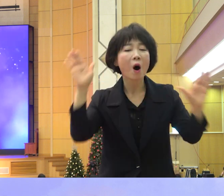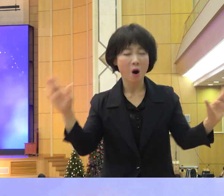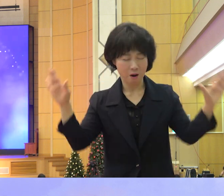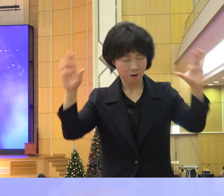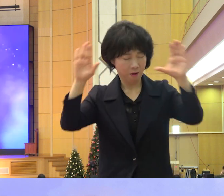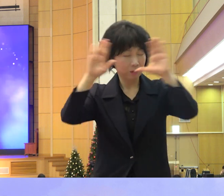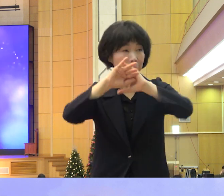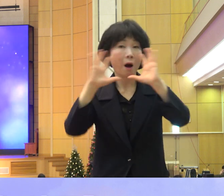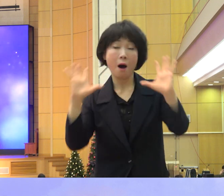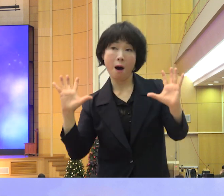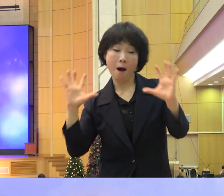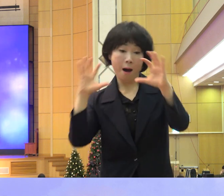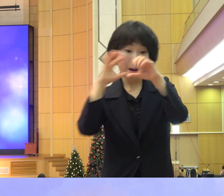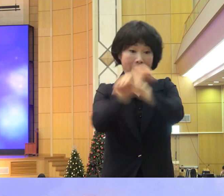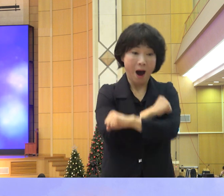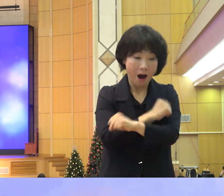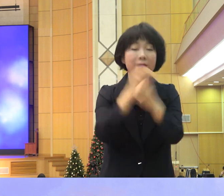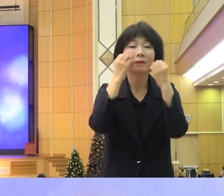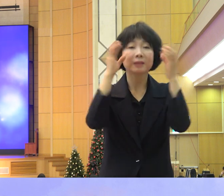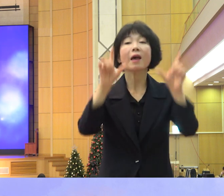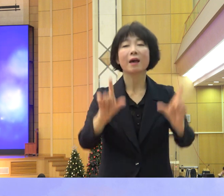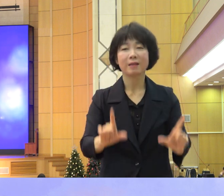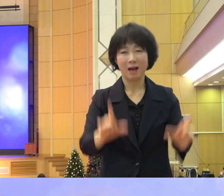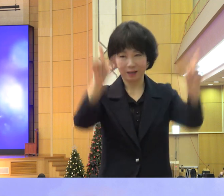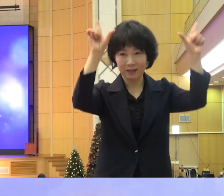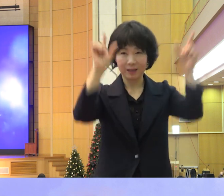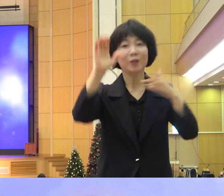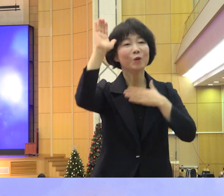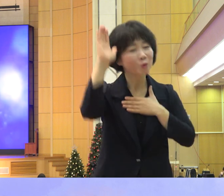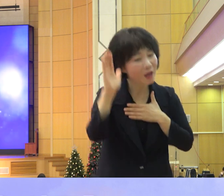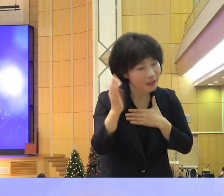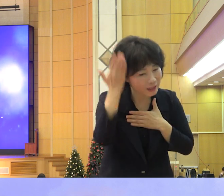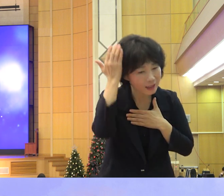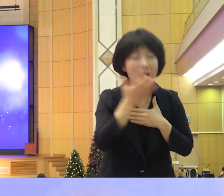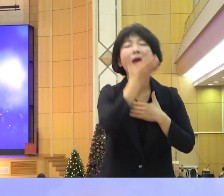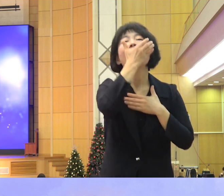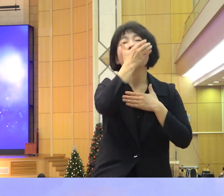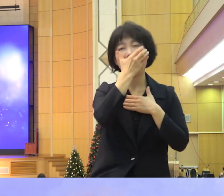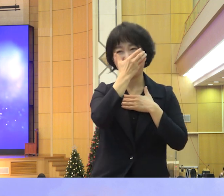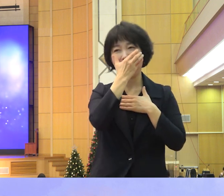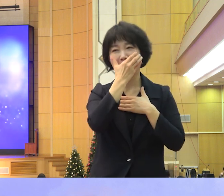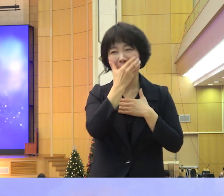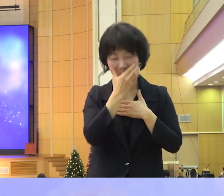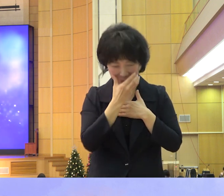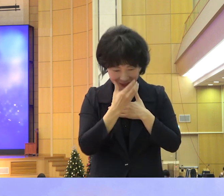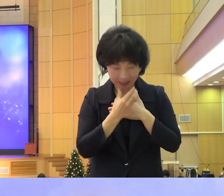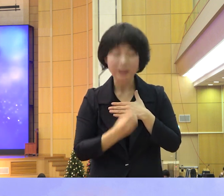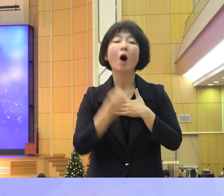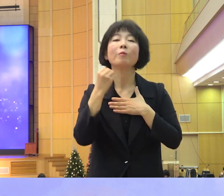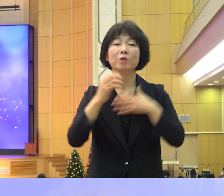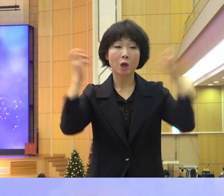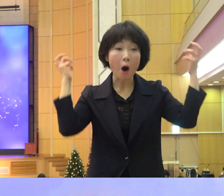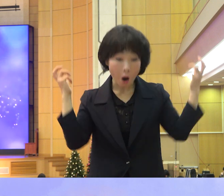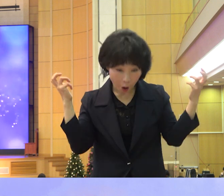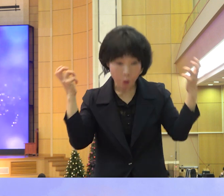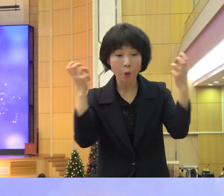넘쳐요. 어둠 거치고 새날이 되니 행복이